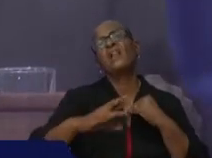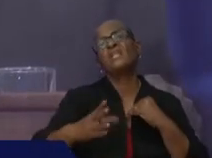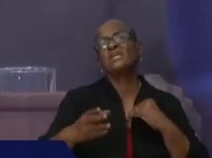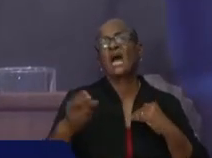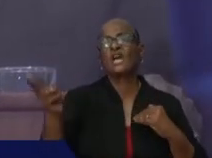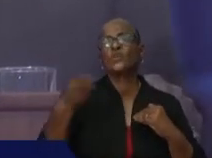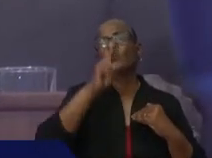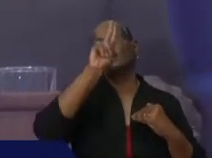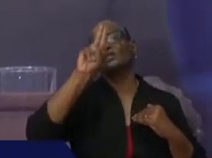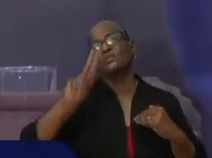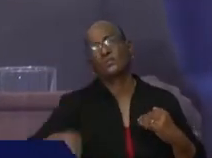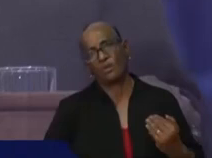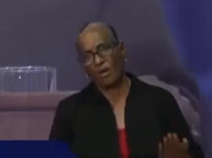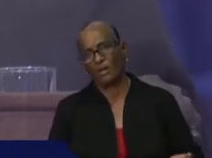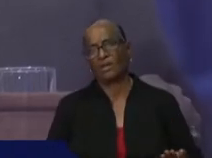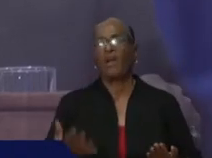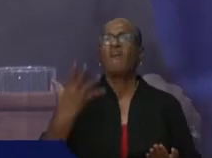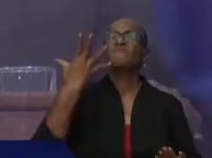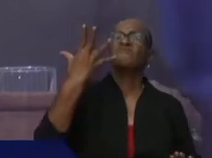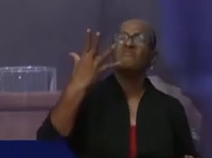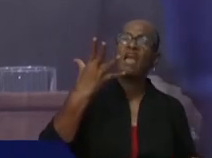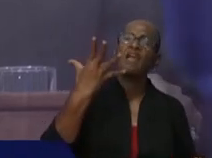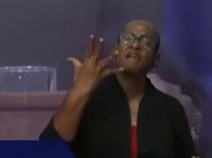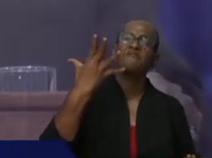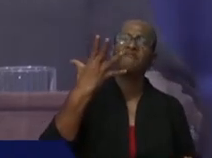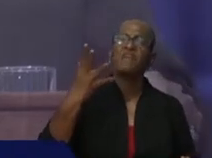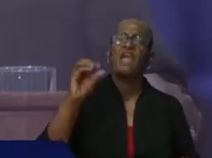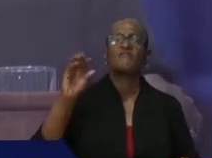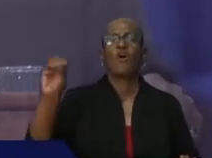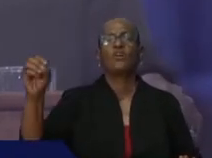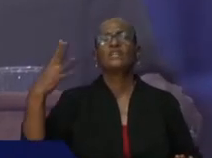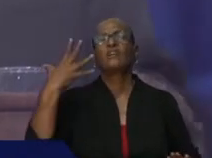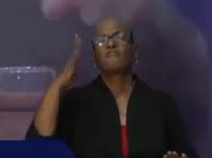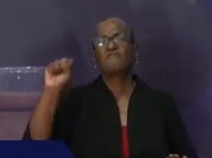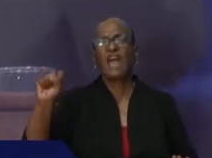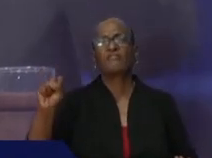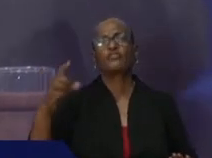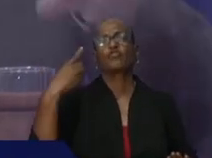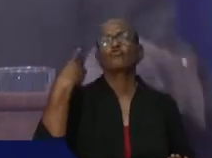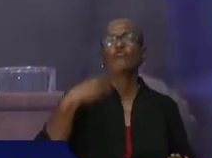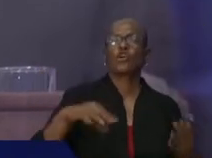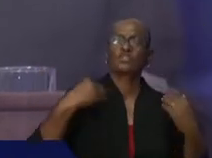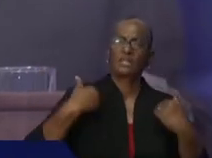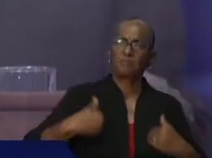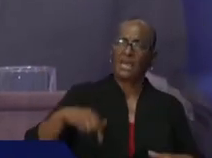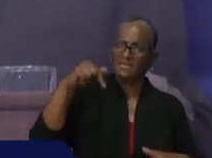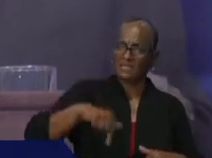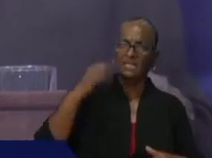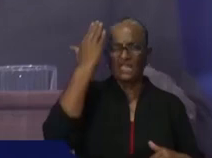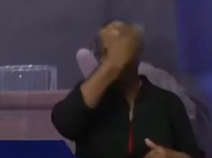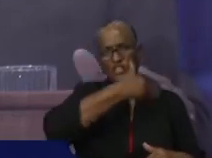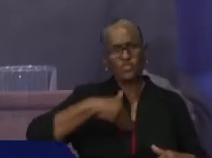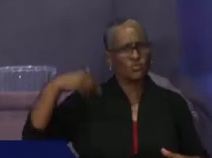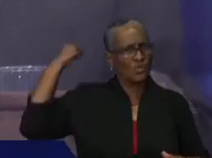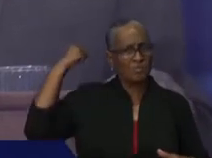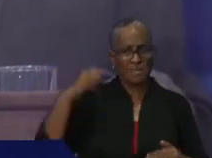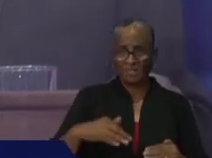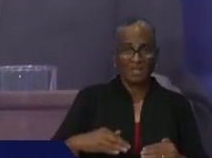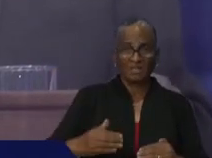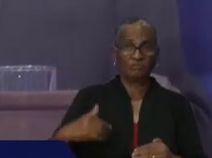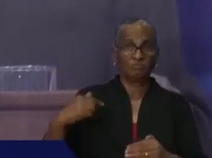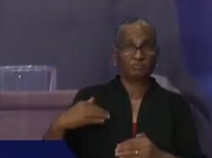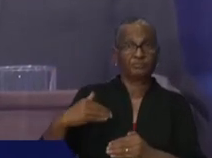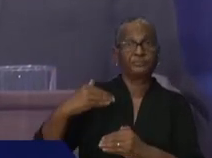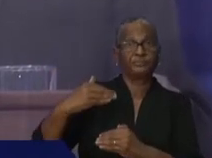schuld afgewenteld op 550.000 Surinamers. Deze groep Surinamers, deze generatie zal het niet alleen kunnen